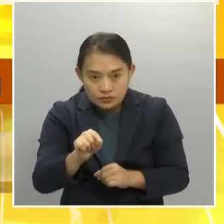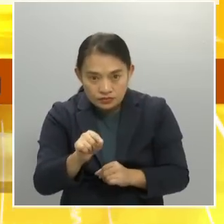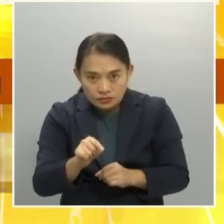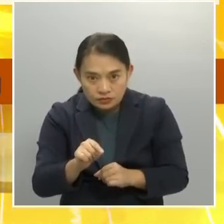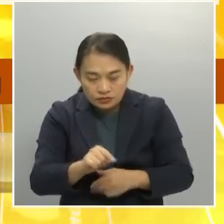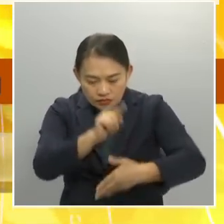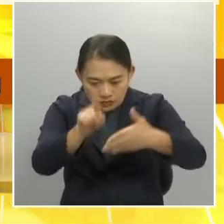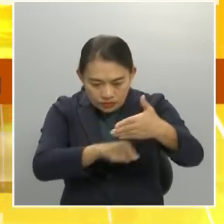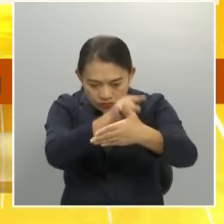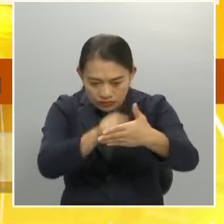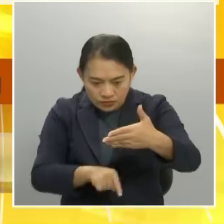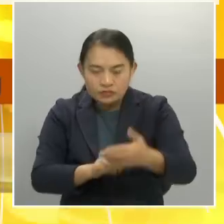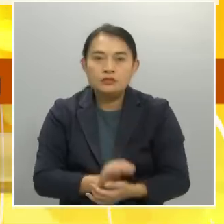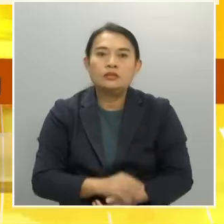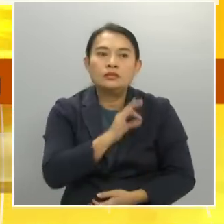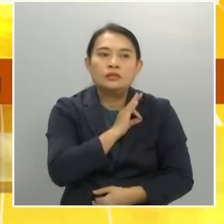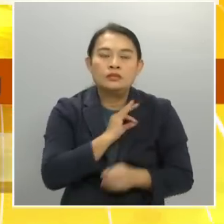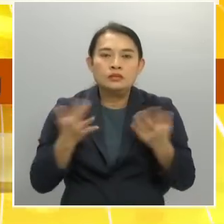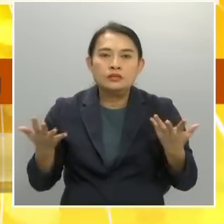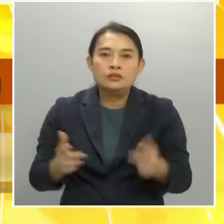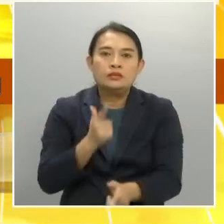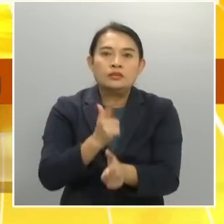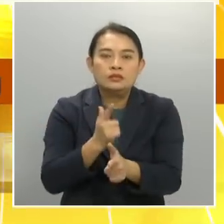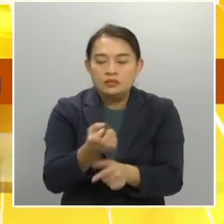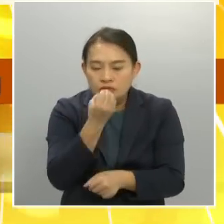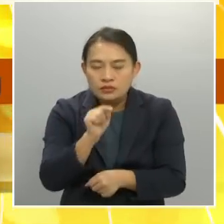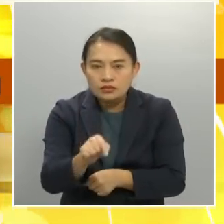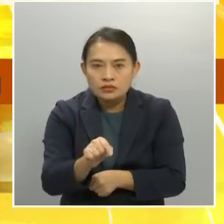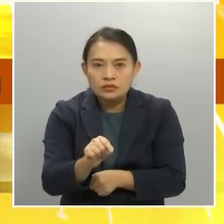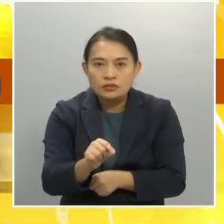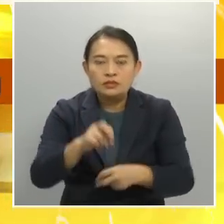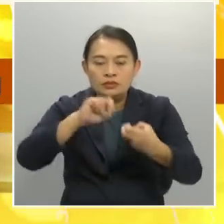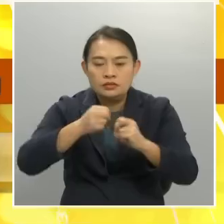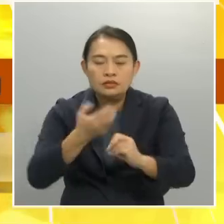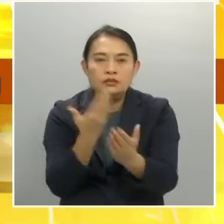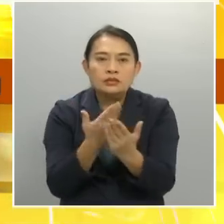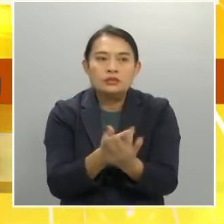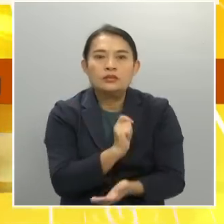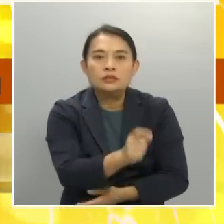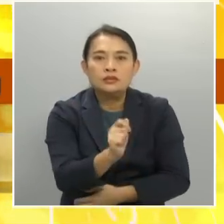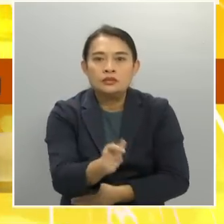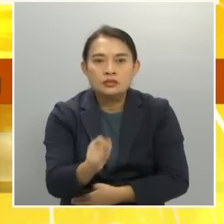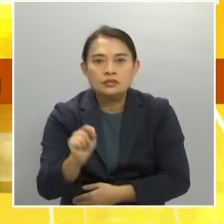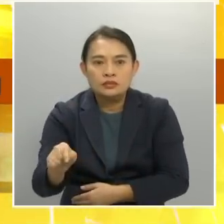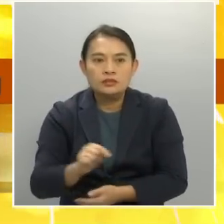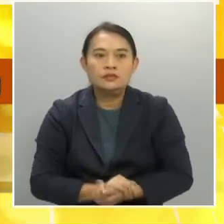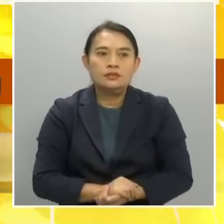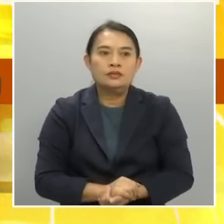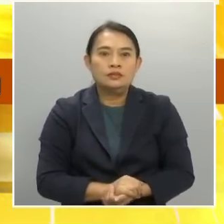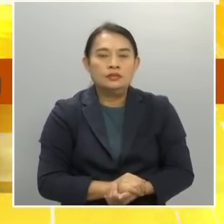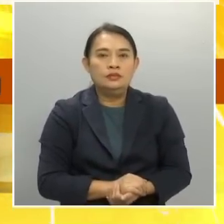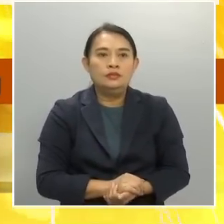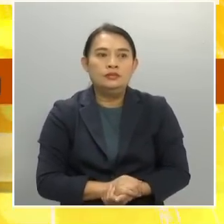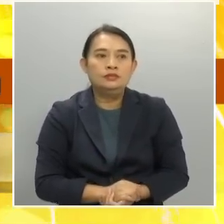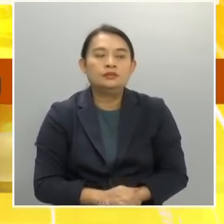ถ้าไม่ใช่สมาชิกรับบริจาคเลี้ยงอาหารเขาเนี่ยมีปัญหาหรือเป็นการแจกเงินข้อที่ 4นี่